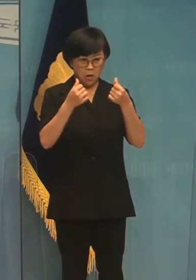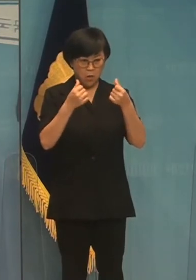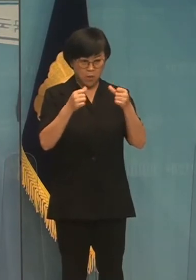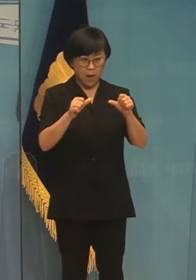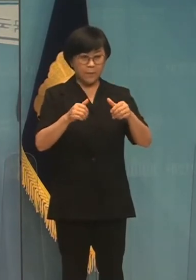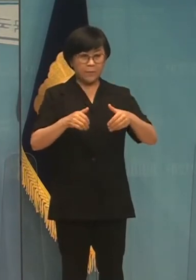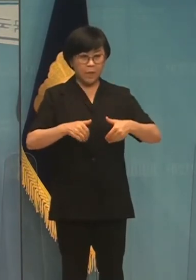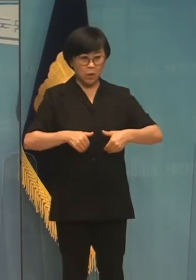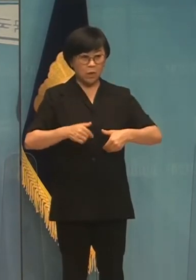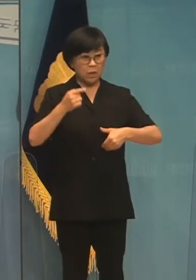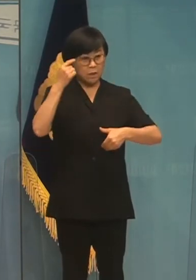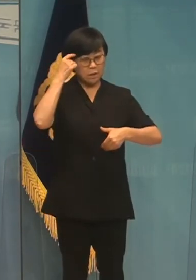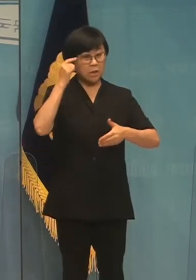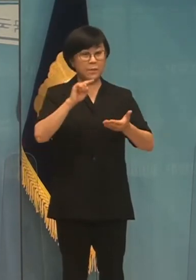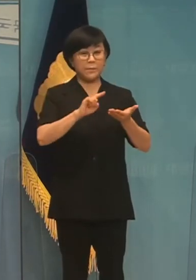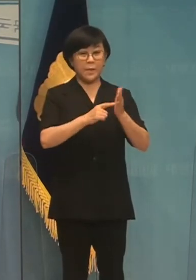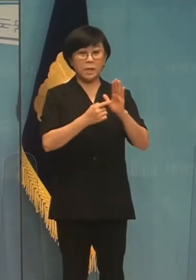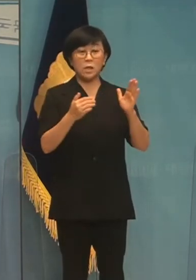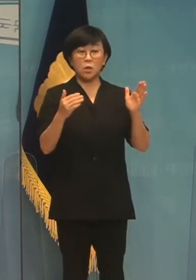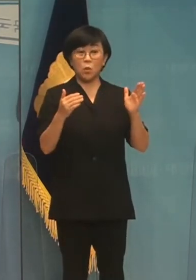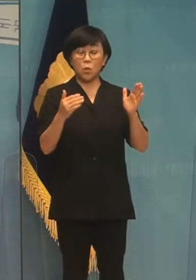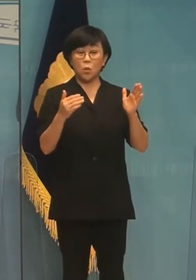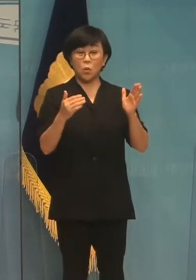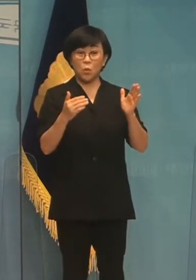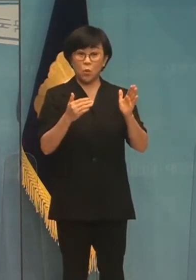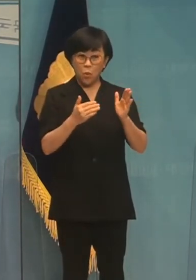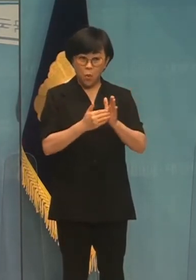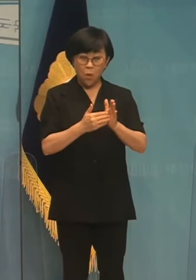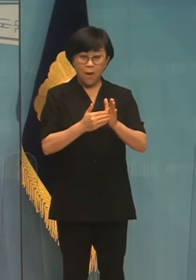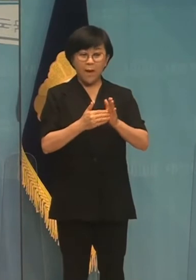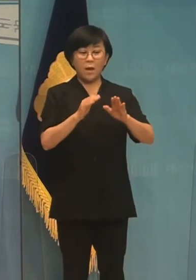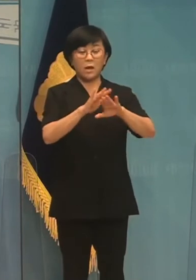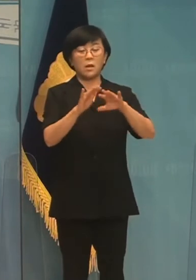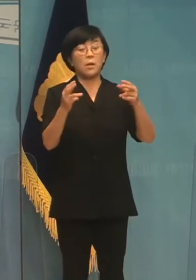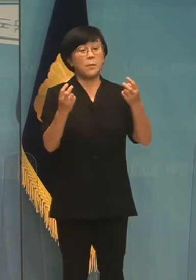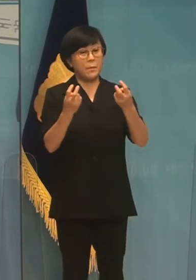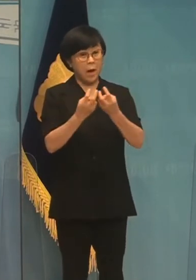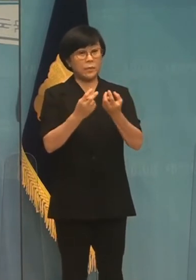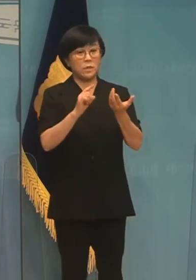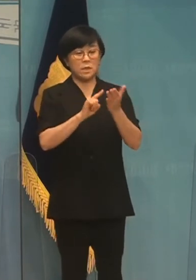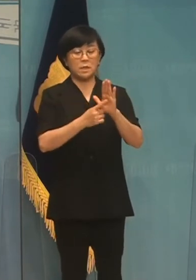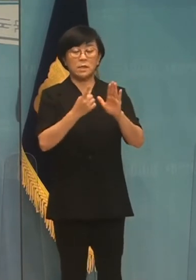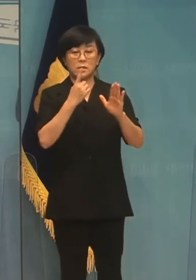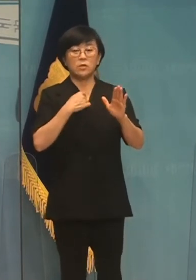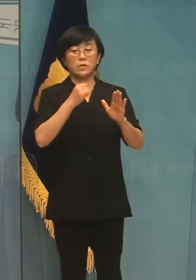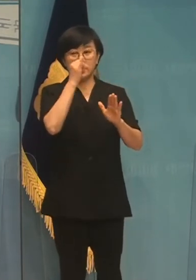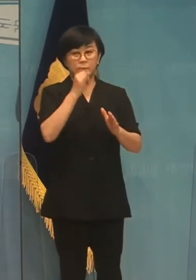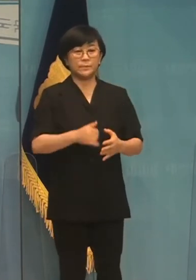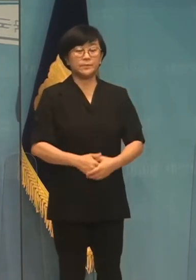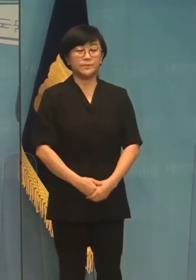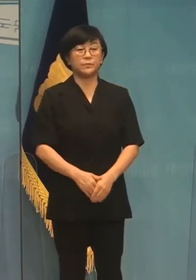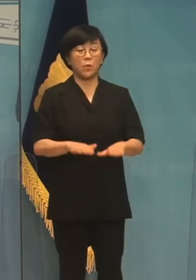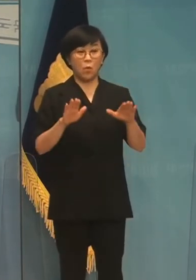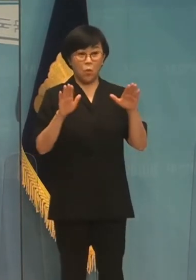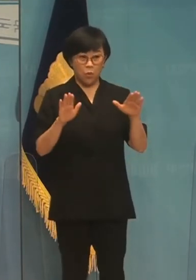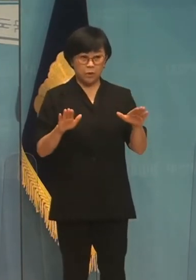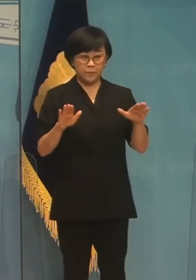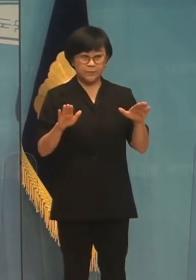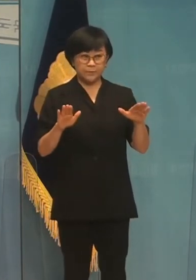혁파해야 된다는 의지를 밝히고 그에 대한 대안을 제가 제시한 바 있습니다.